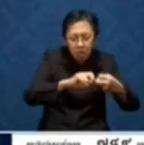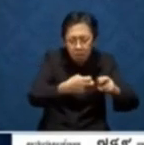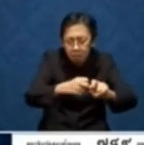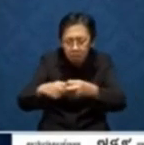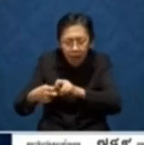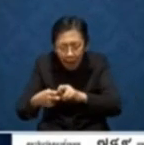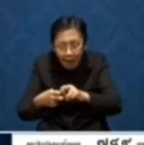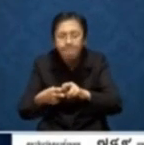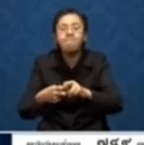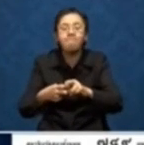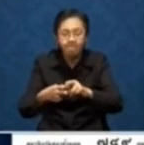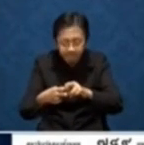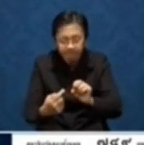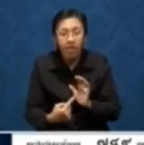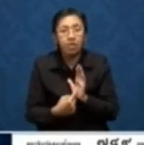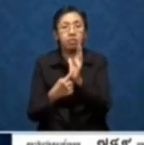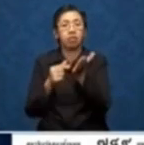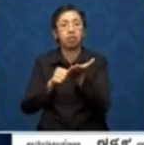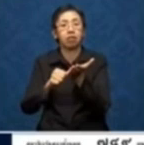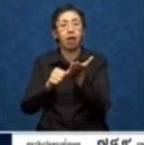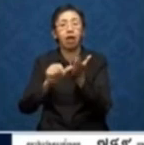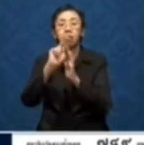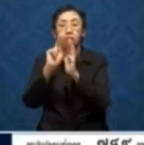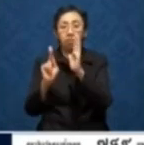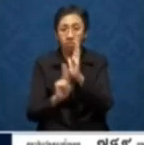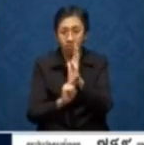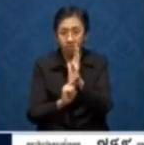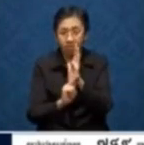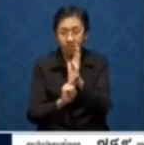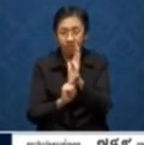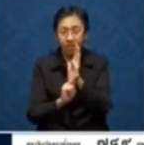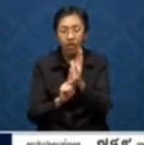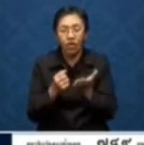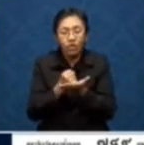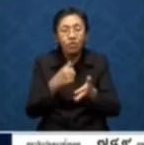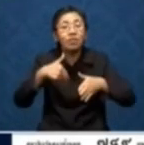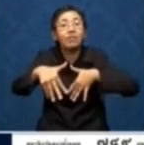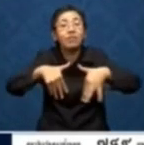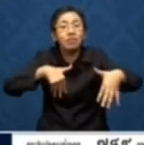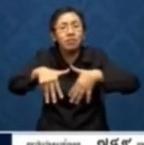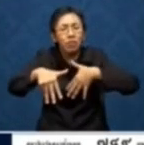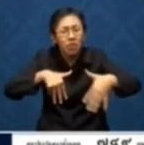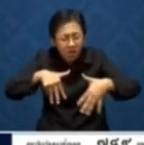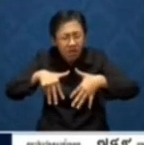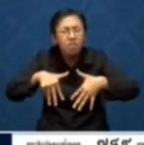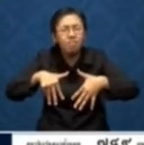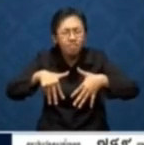สนอแก้ไขกฎหมายให้กับพี่น้องประชาชน